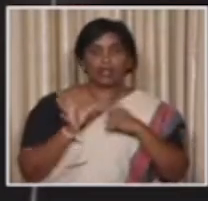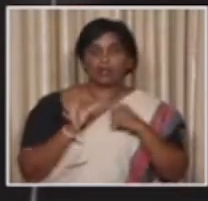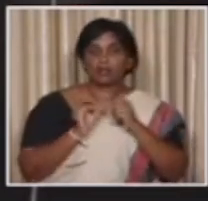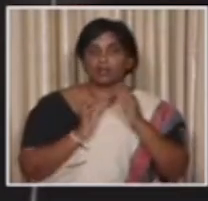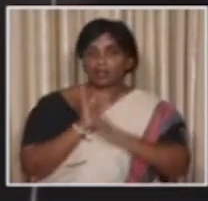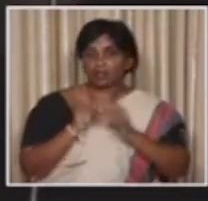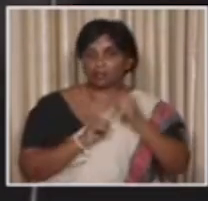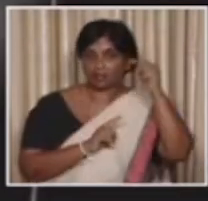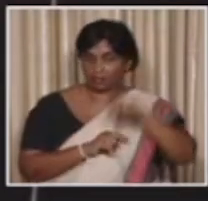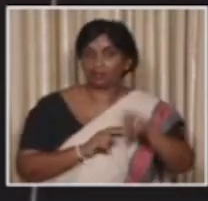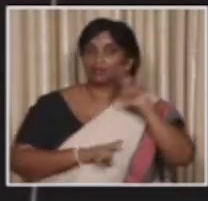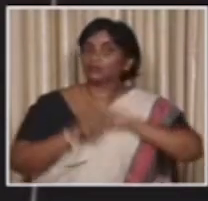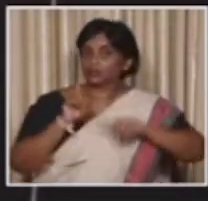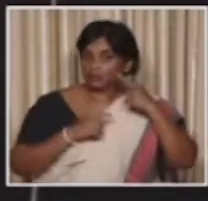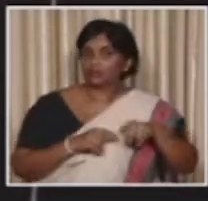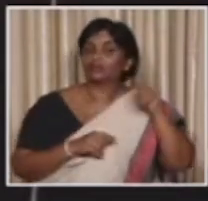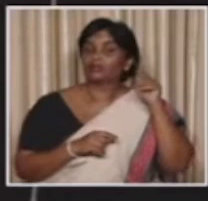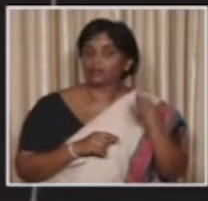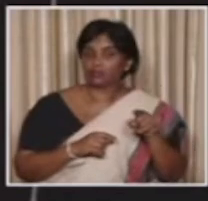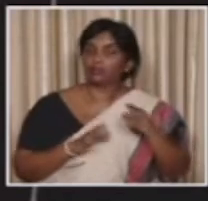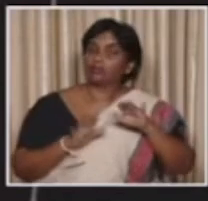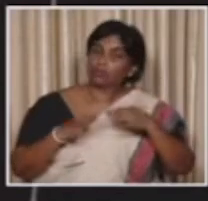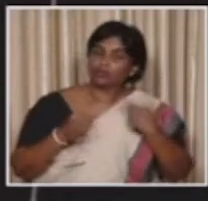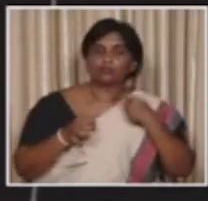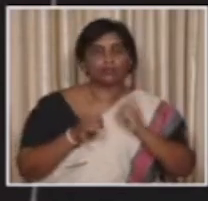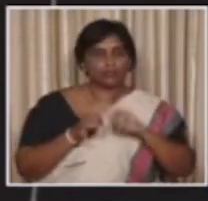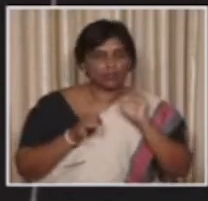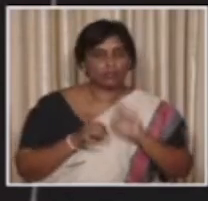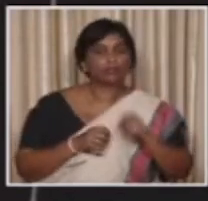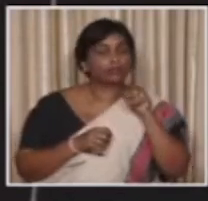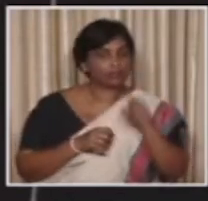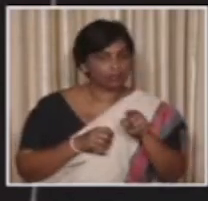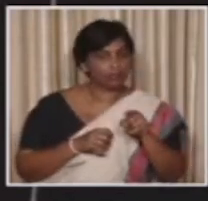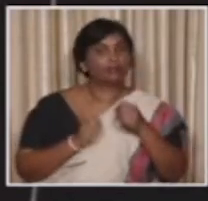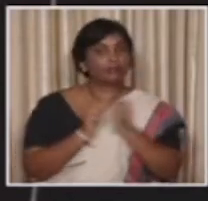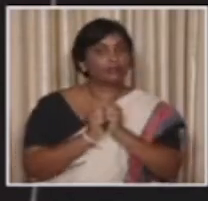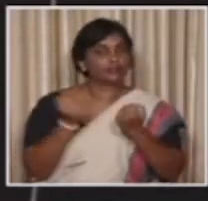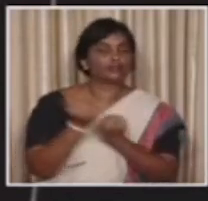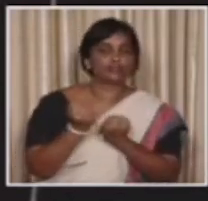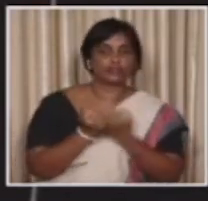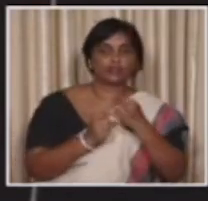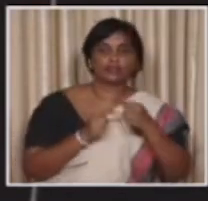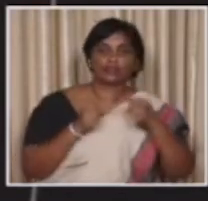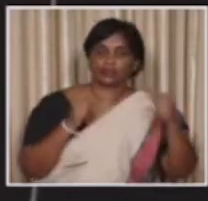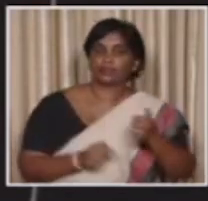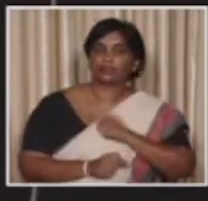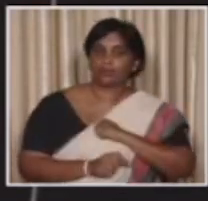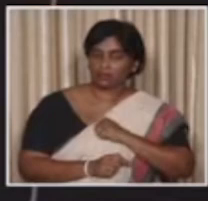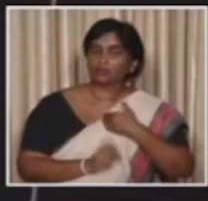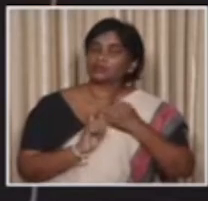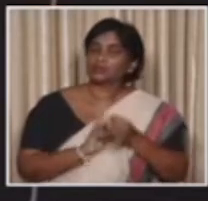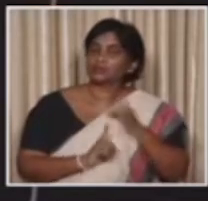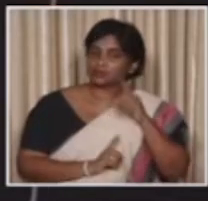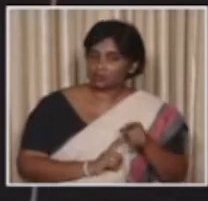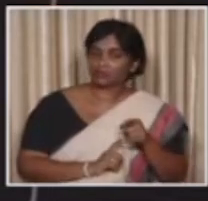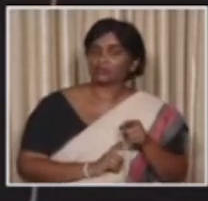මන්ත්‍රීතුමාත් එනවා. අපි මේක කතා කරා එතුමා මොන ප්‍රශ්න තිබුණත් ඔබතුමාගේ මේ වැඩේට සහයෝගය දෙන්න විපක්ෂය කැමැති. ඒ නිසා